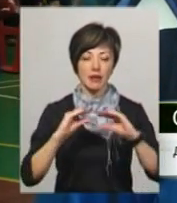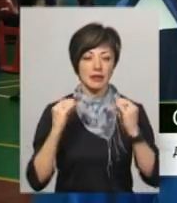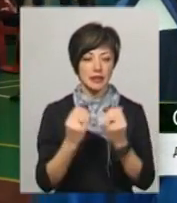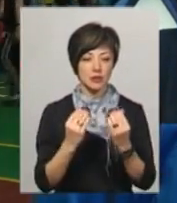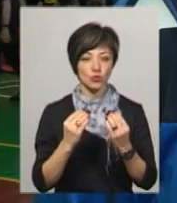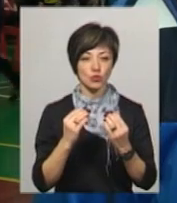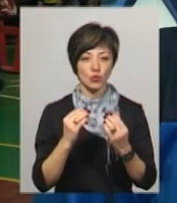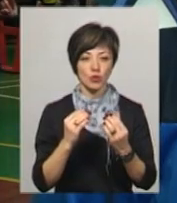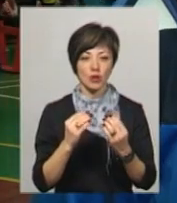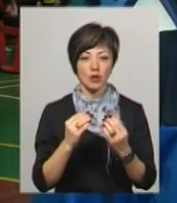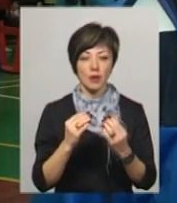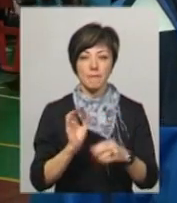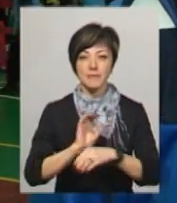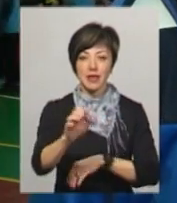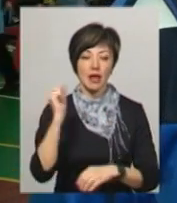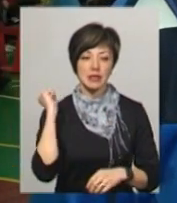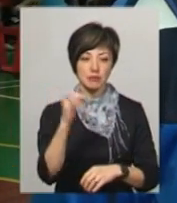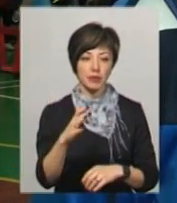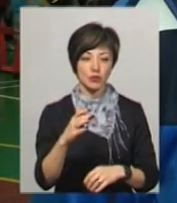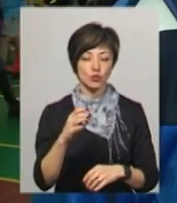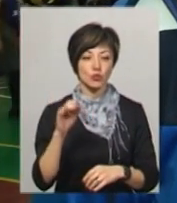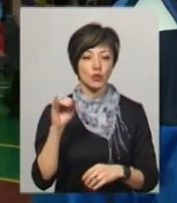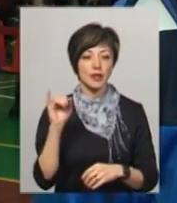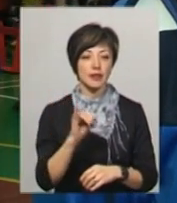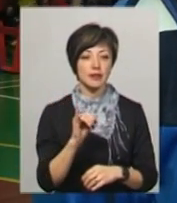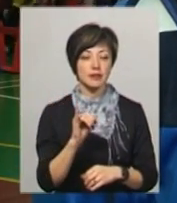ціль, багатоскок, метання спису